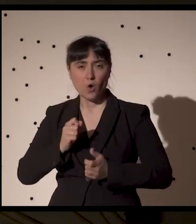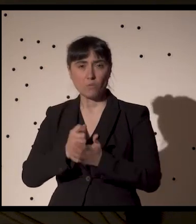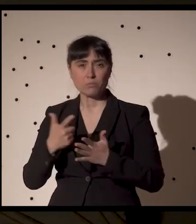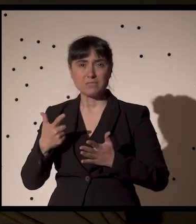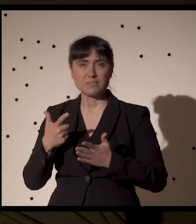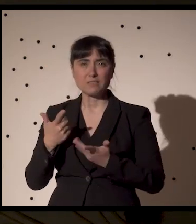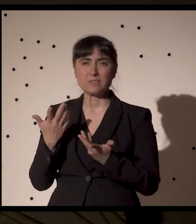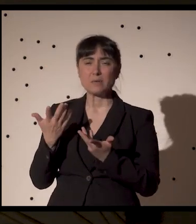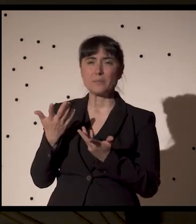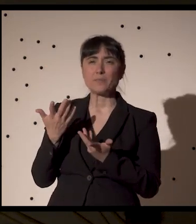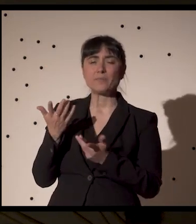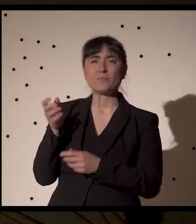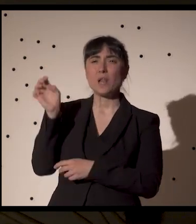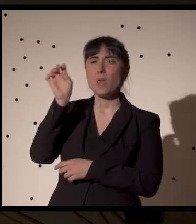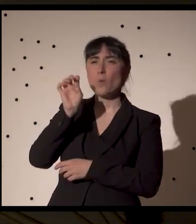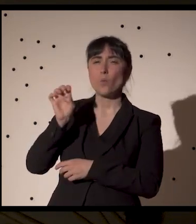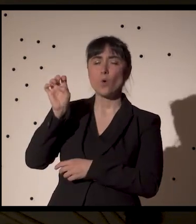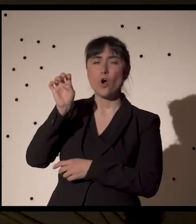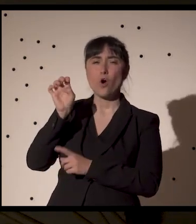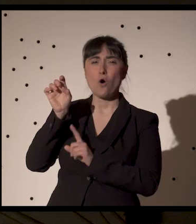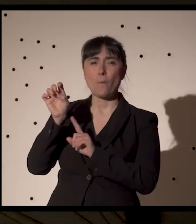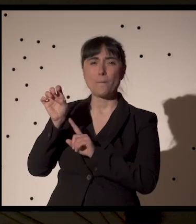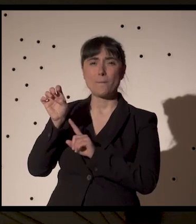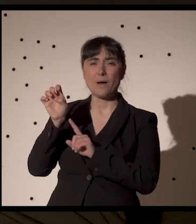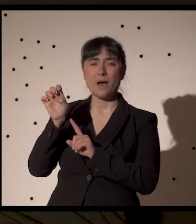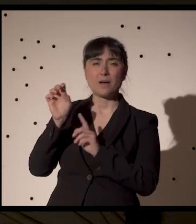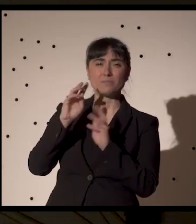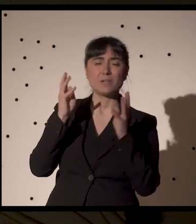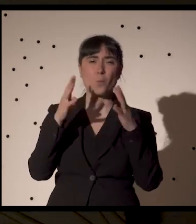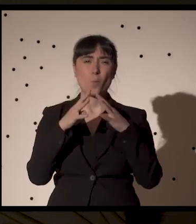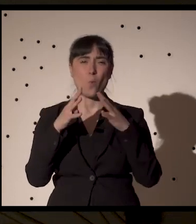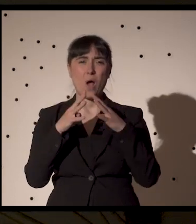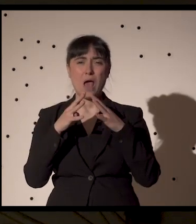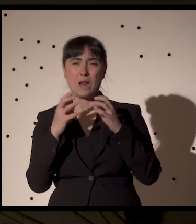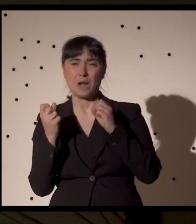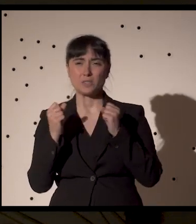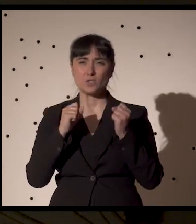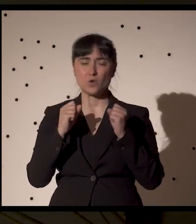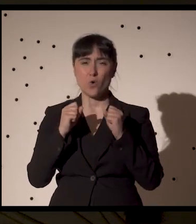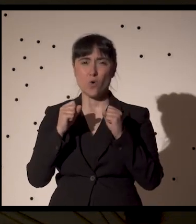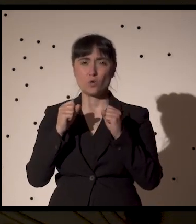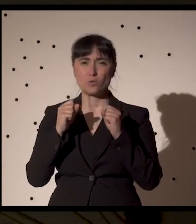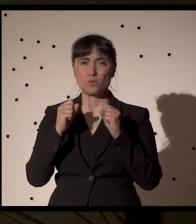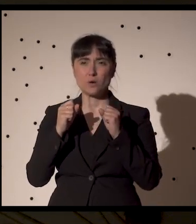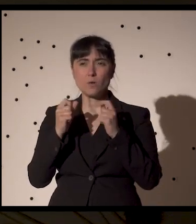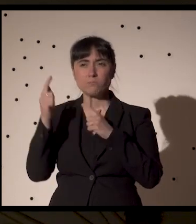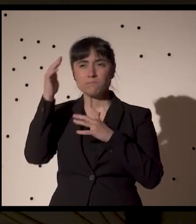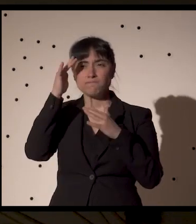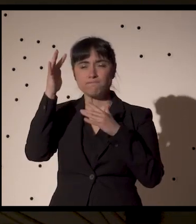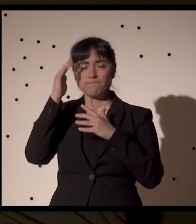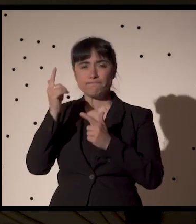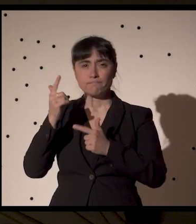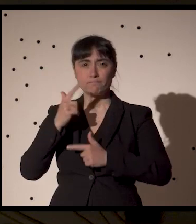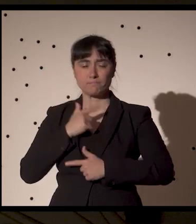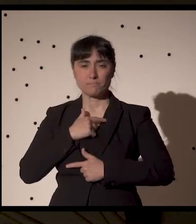sullo spettro della guerra e dello scontro il la trilogia della città di k